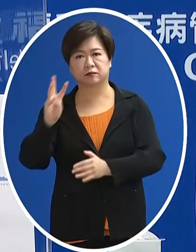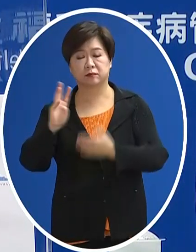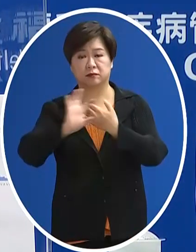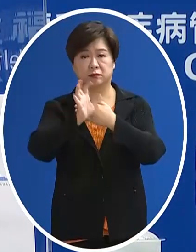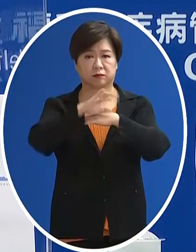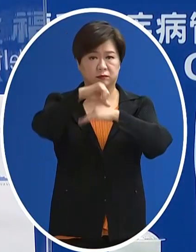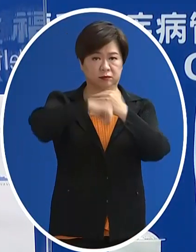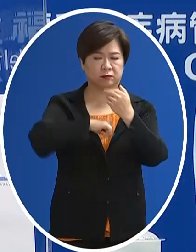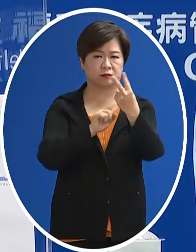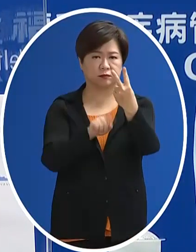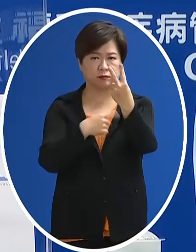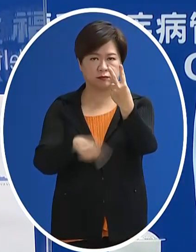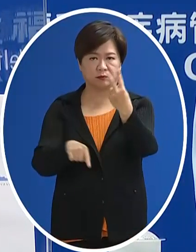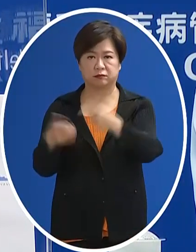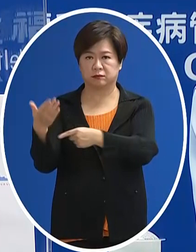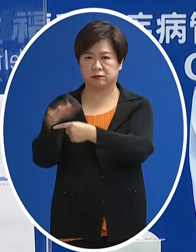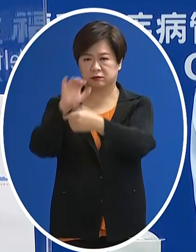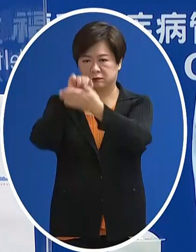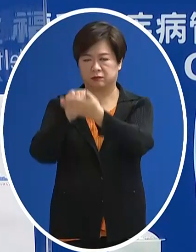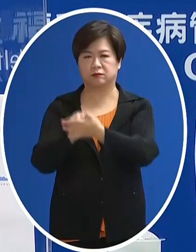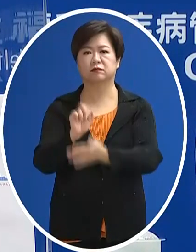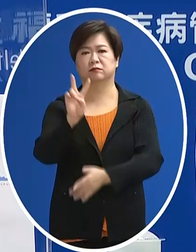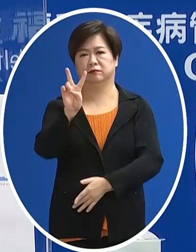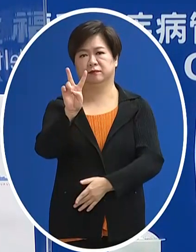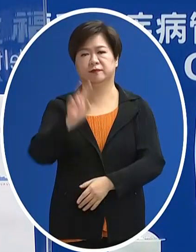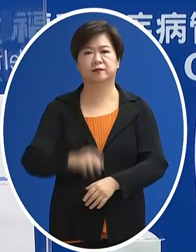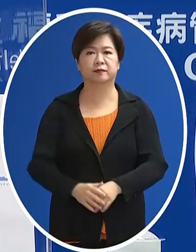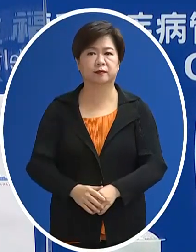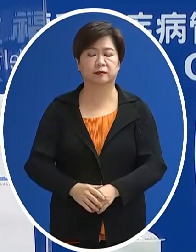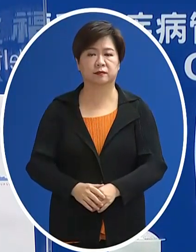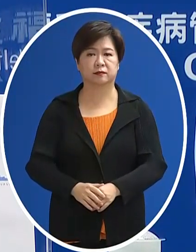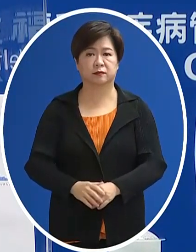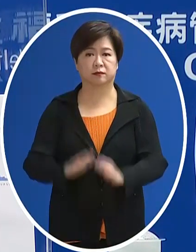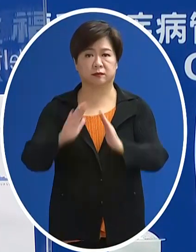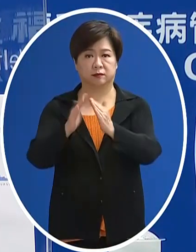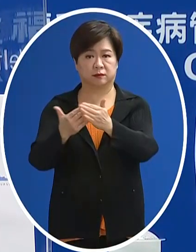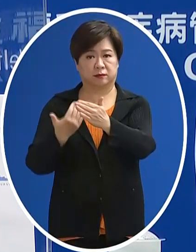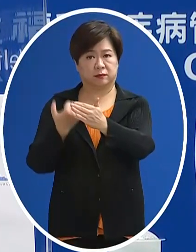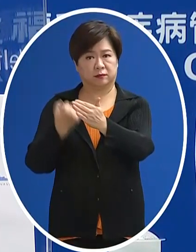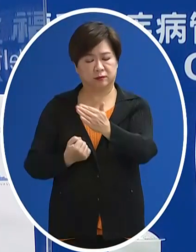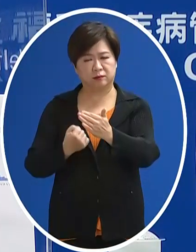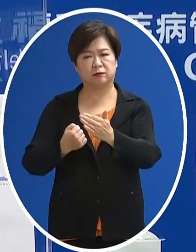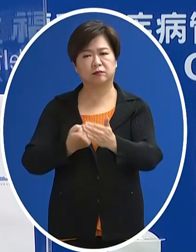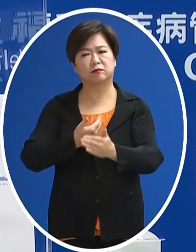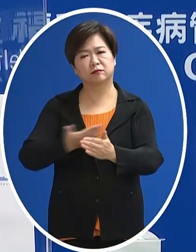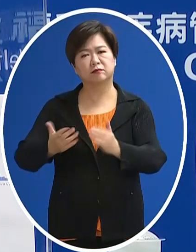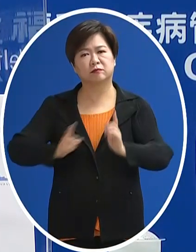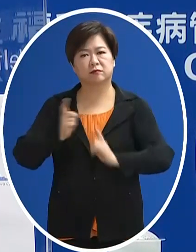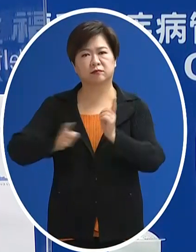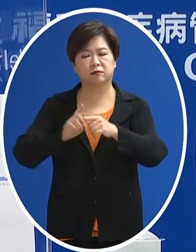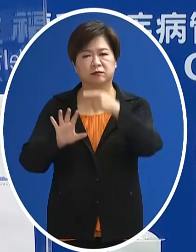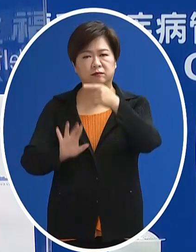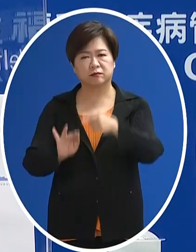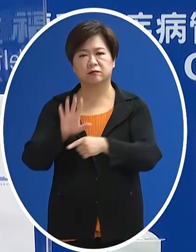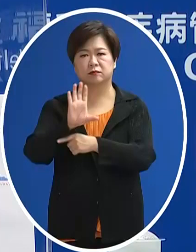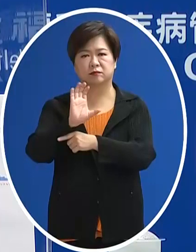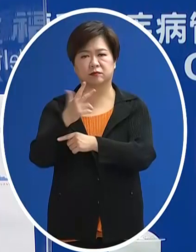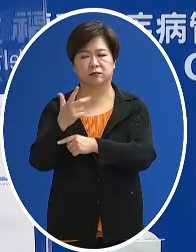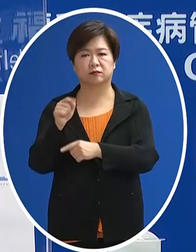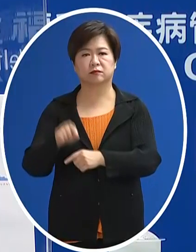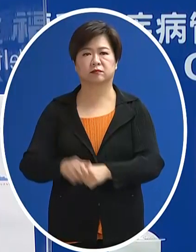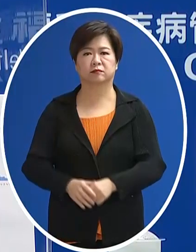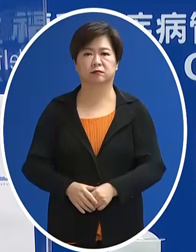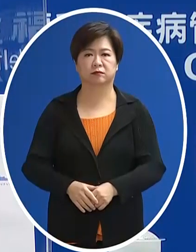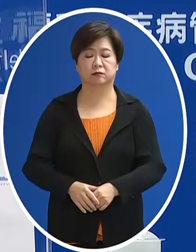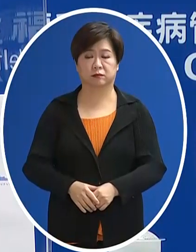外移入的2例，死亡个案2例，那结隔也达到79.3%。那